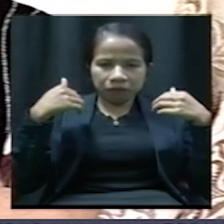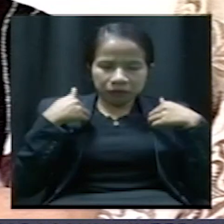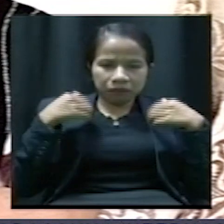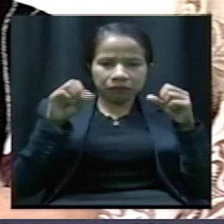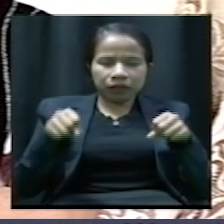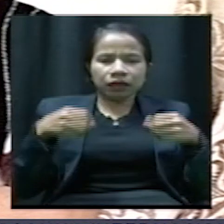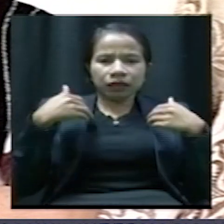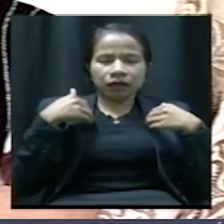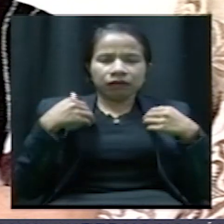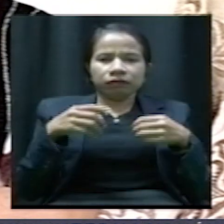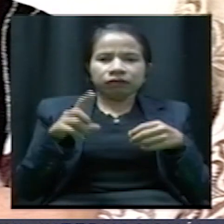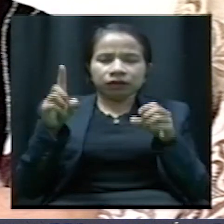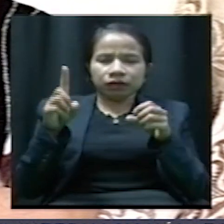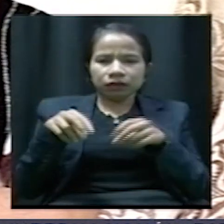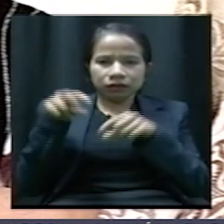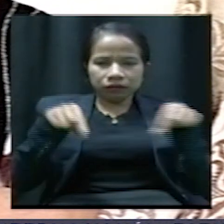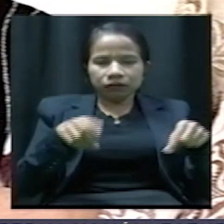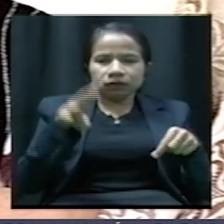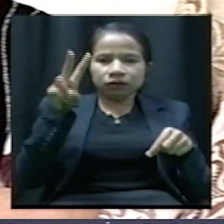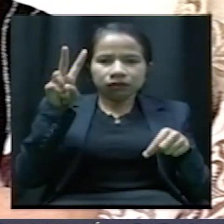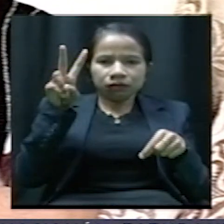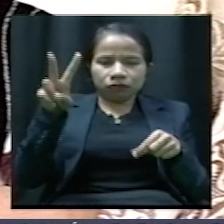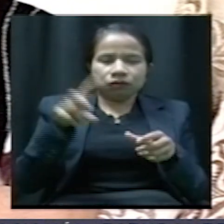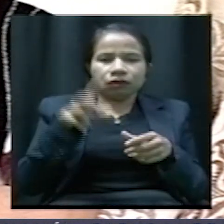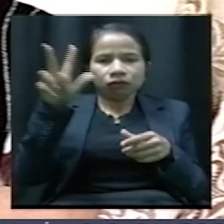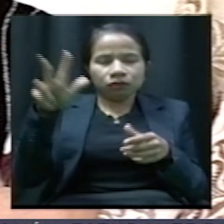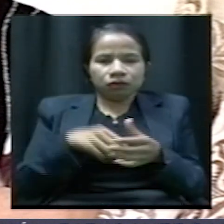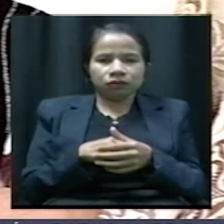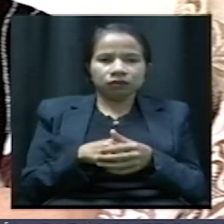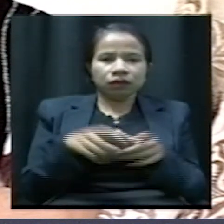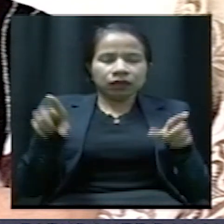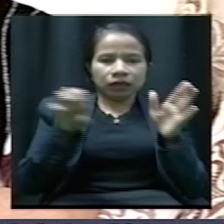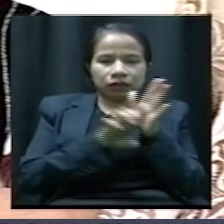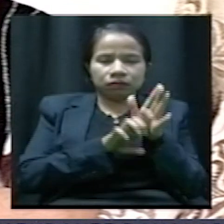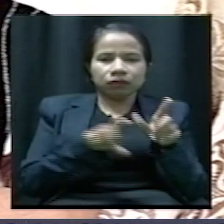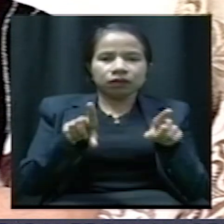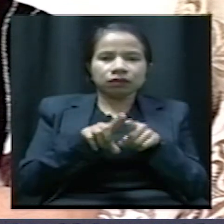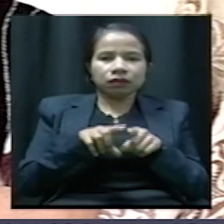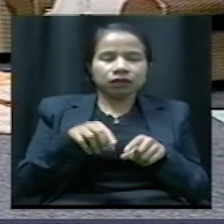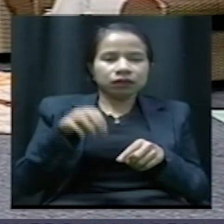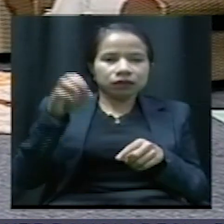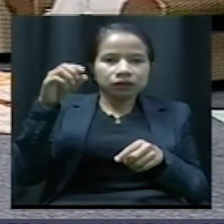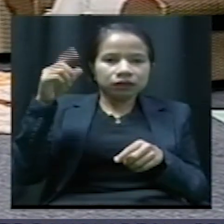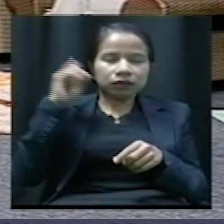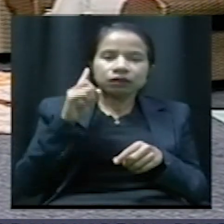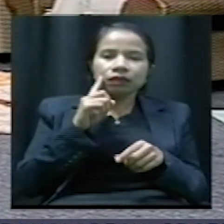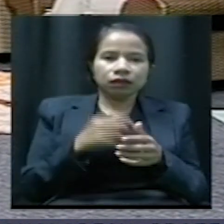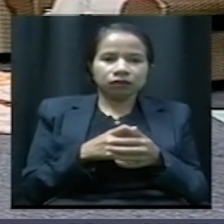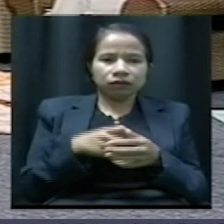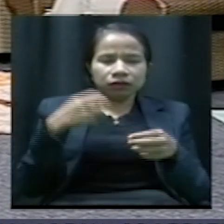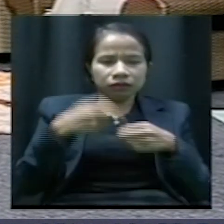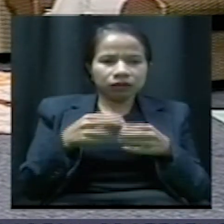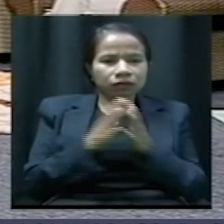maiho moris maiho deficiency maiho moris mai la bela rona o deficiency tilum la bela rona nei relação